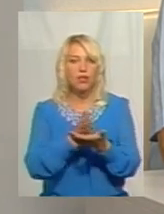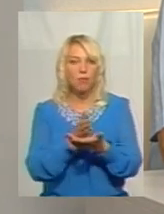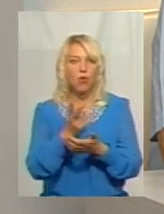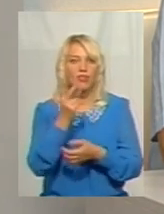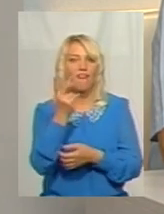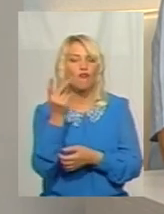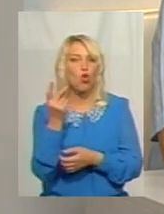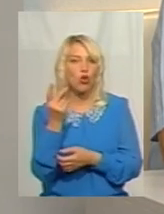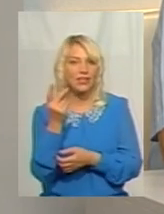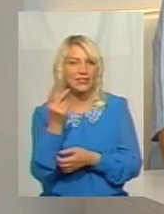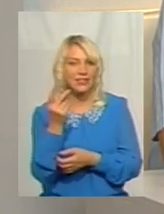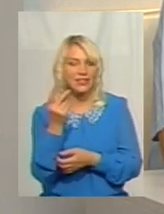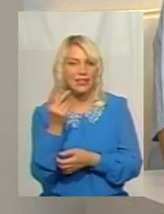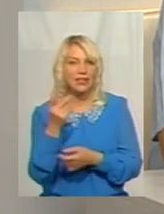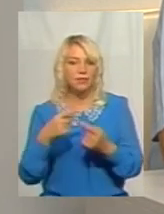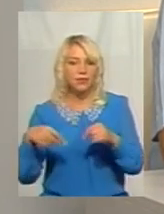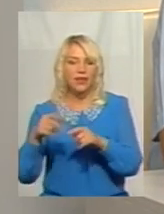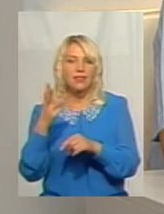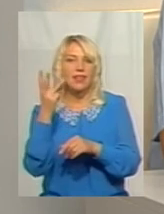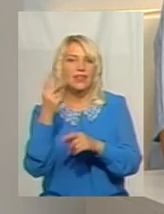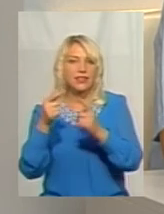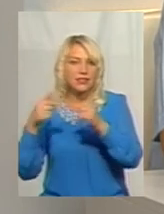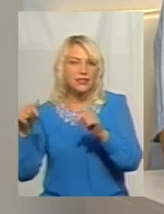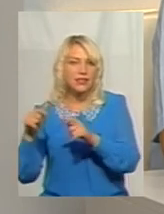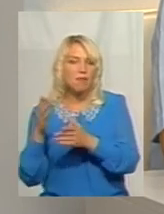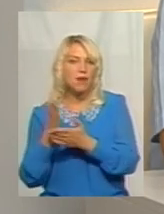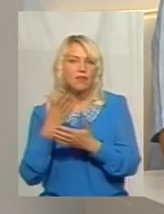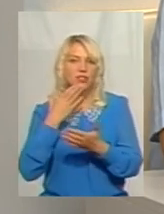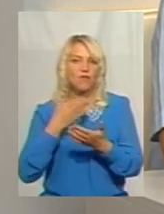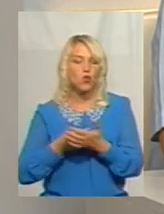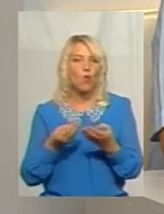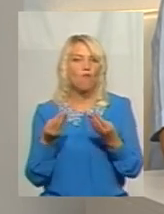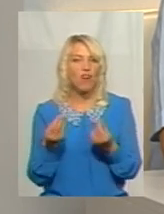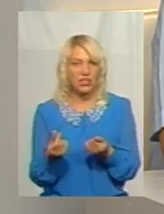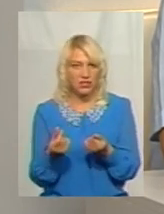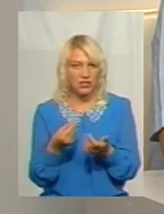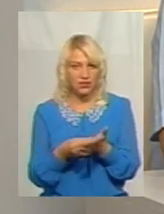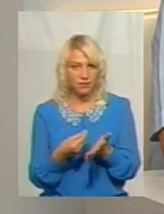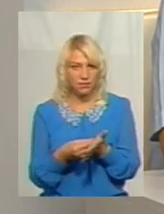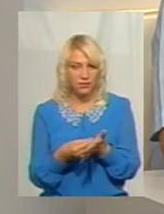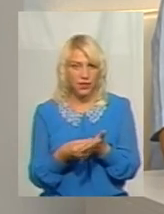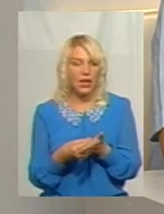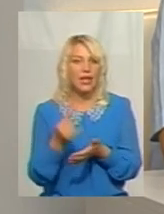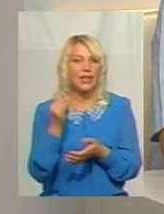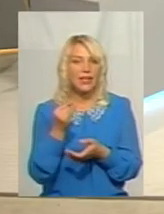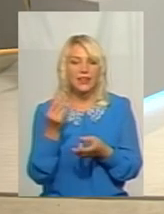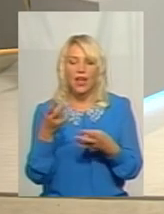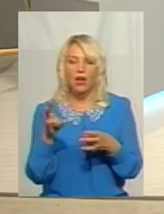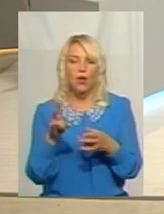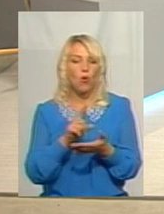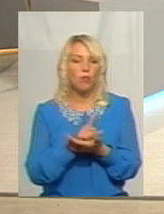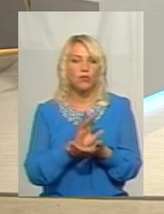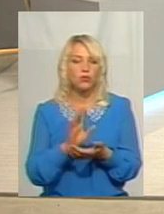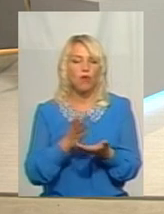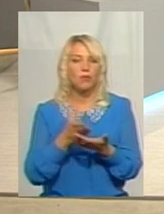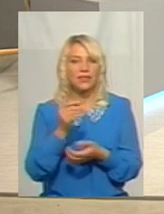вторинці, ну і на третинці, вона теж має свою вартість. І не обов'язково це має